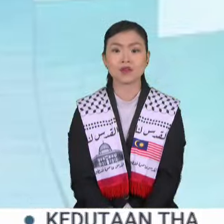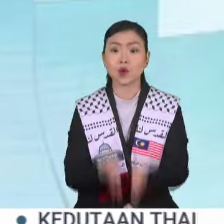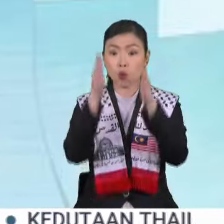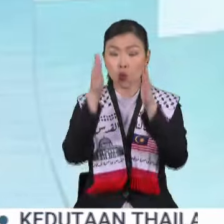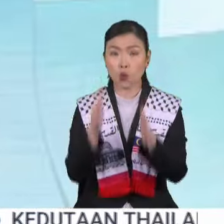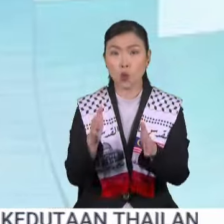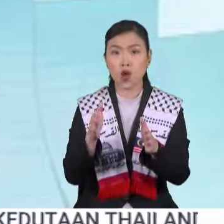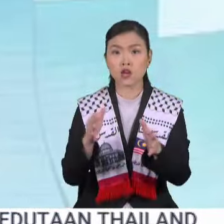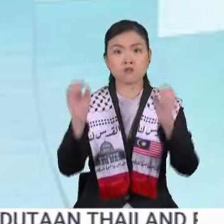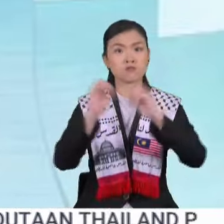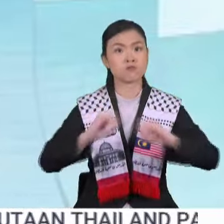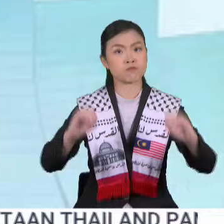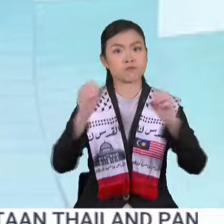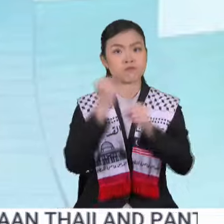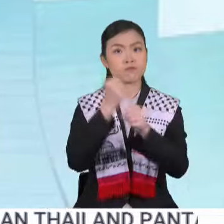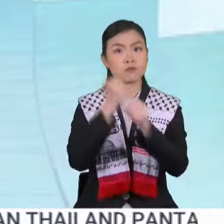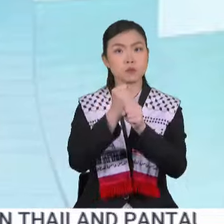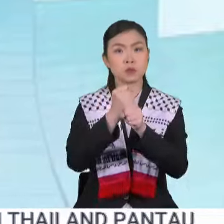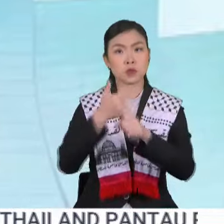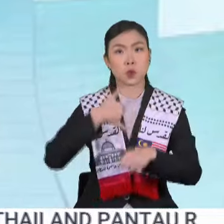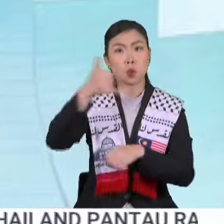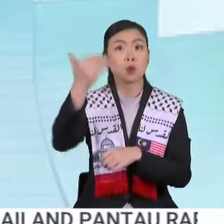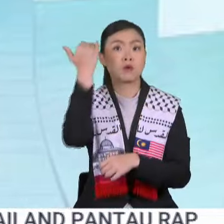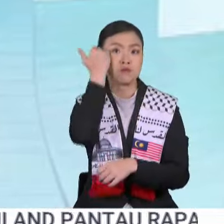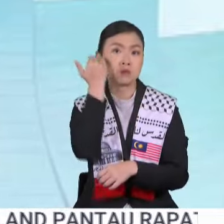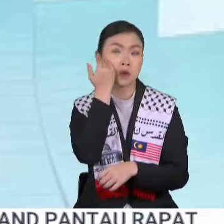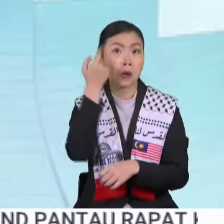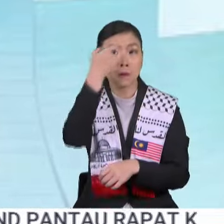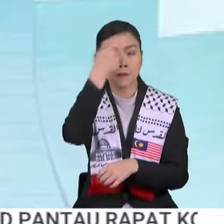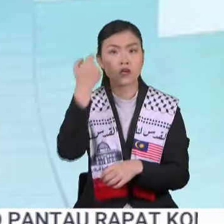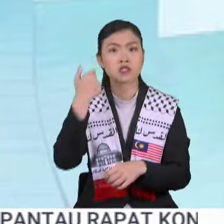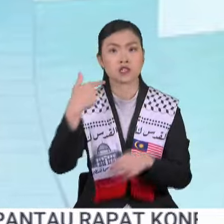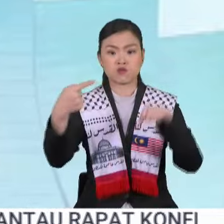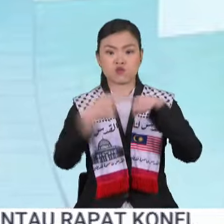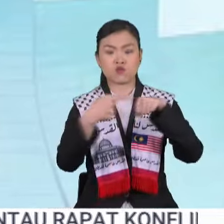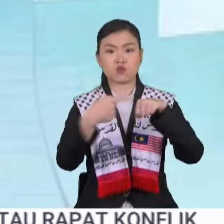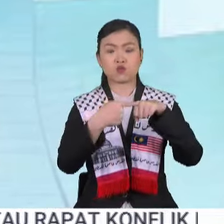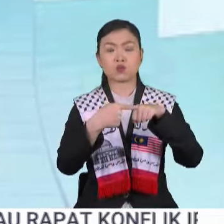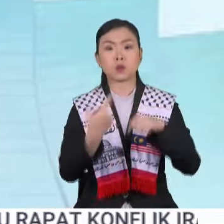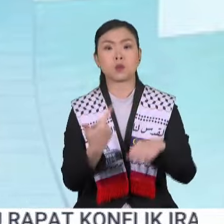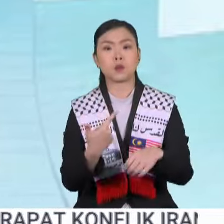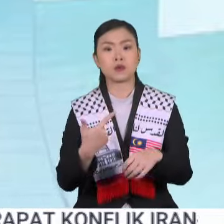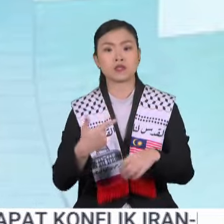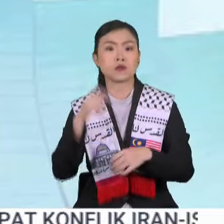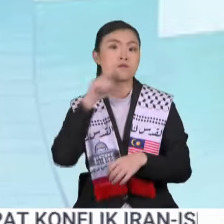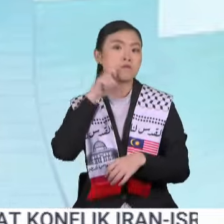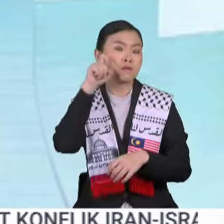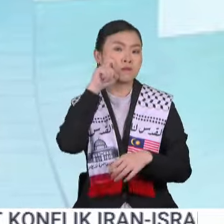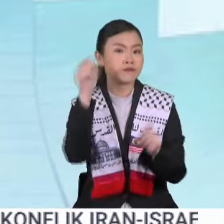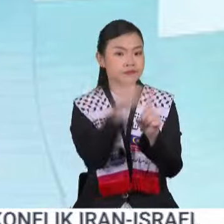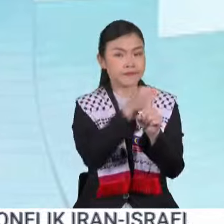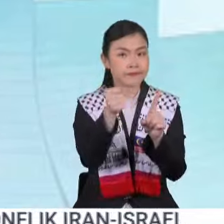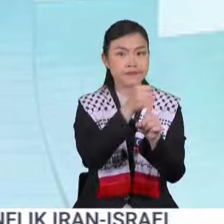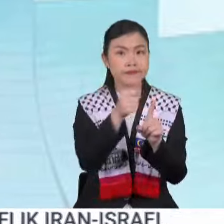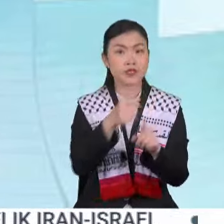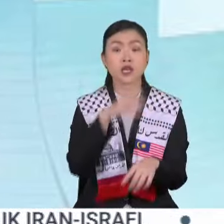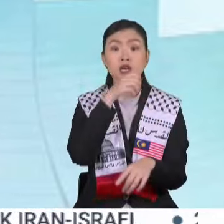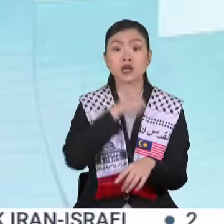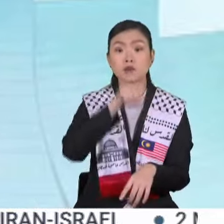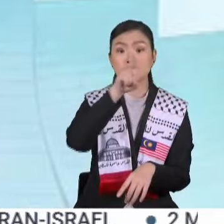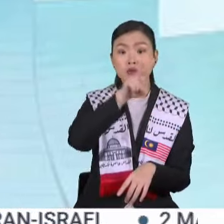Seorang penganggur dihadapkan ke mahkamah atas dua tuduhan melakukan amang seksual terhadap adik kandungnya. Dia yang berusia 34 tahun